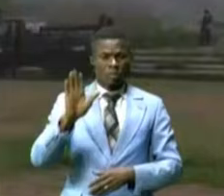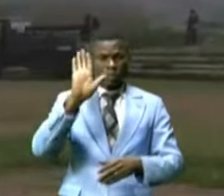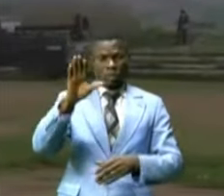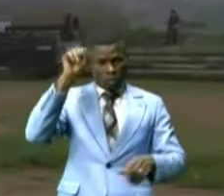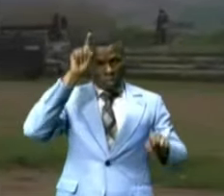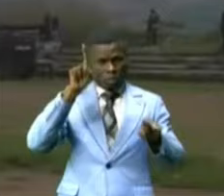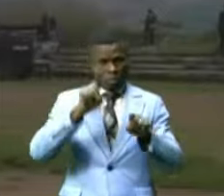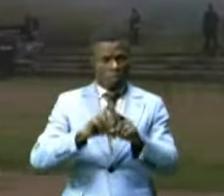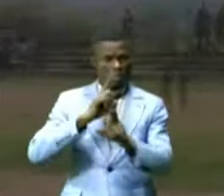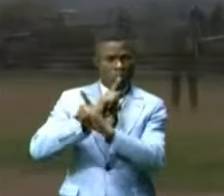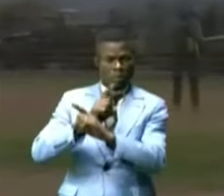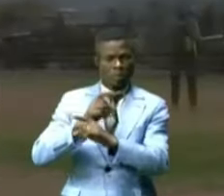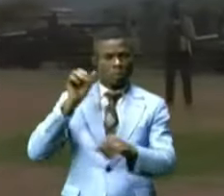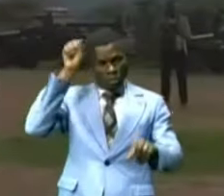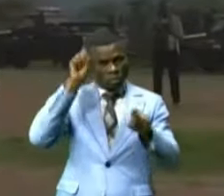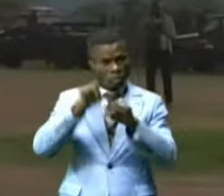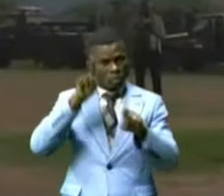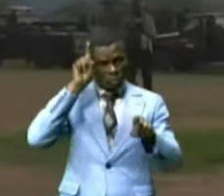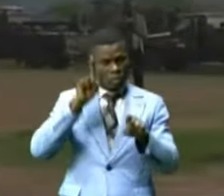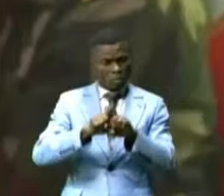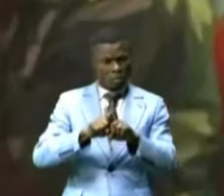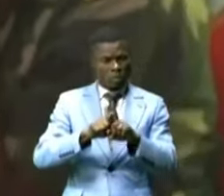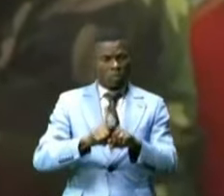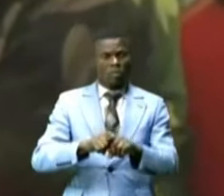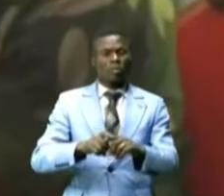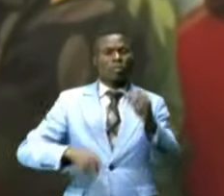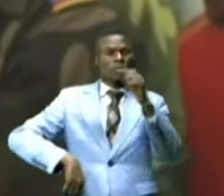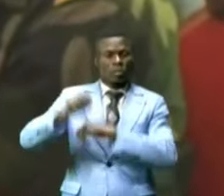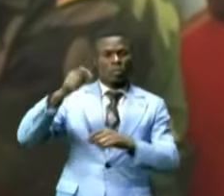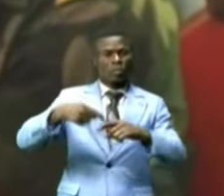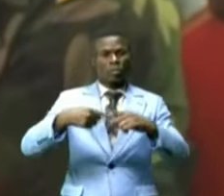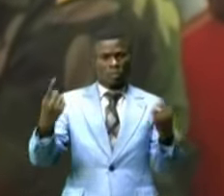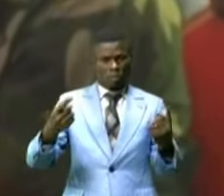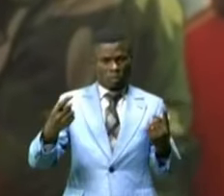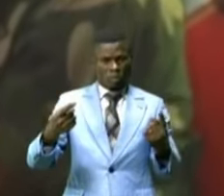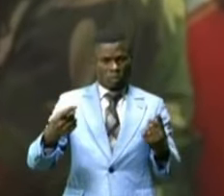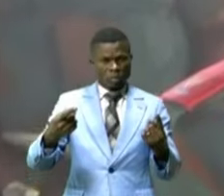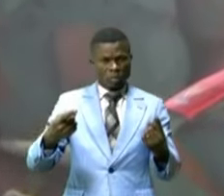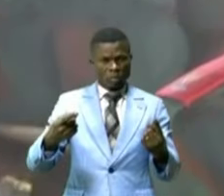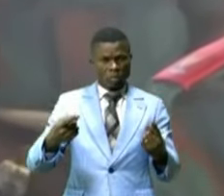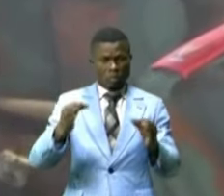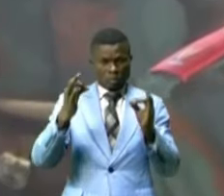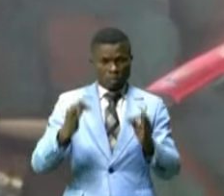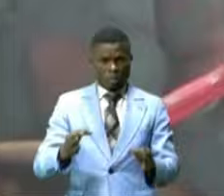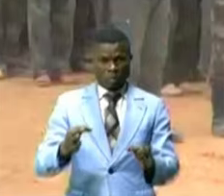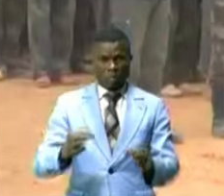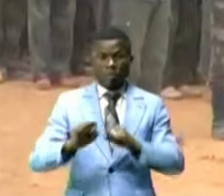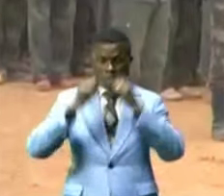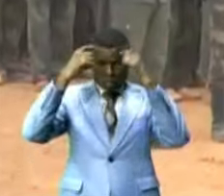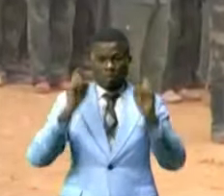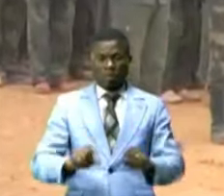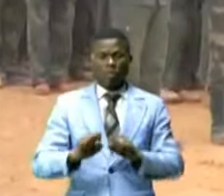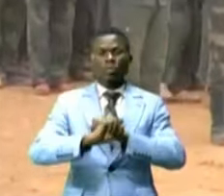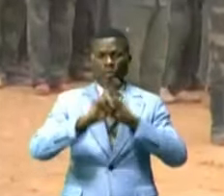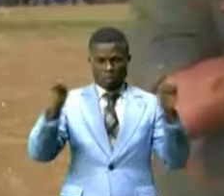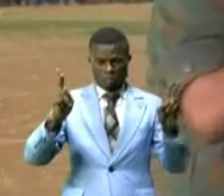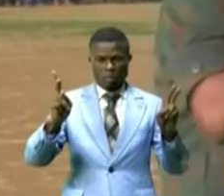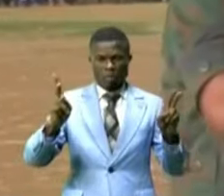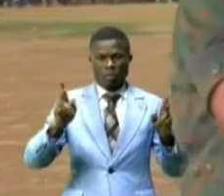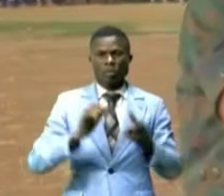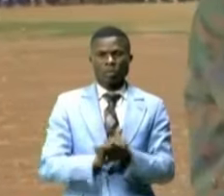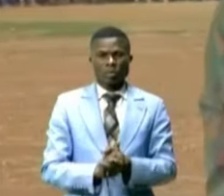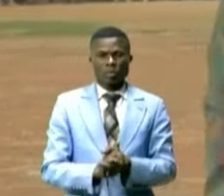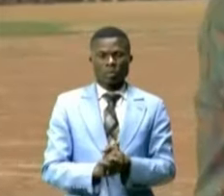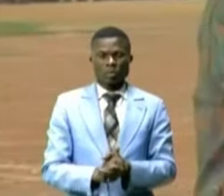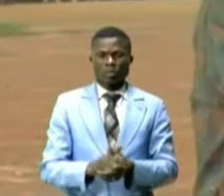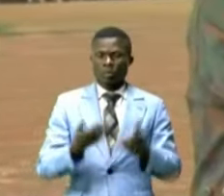de protéger Bango, mais devant mon gouna, et c'est que nous on y a libre. Est-ce que tu es au cas? Pour trahir